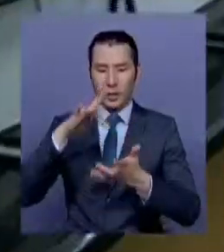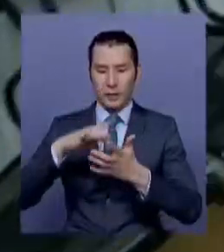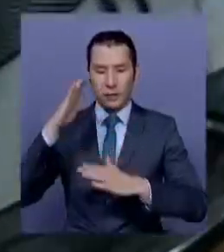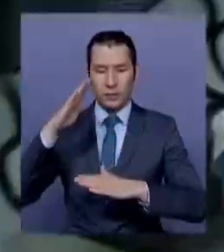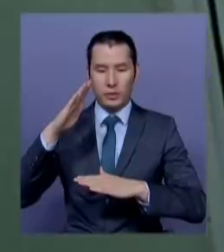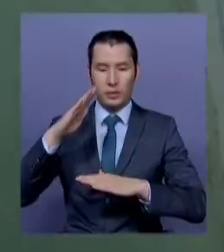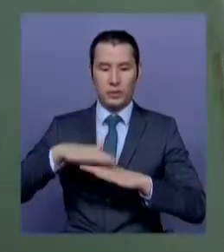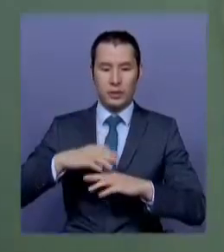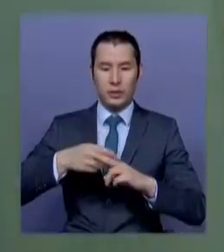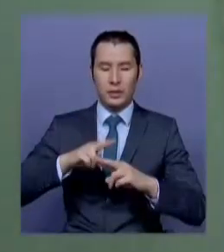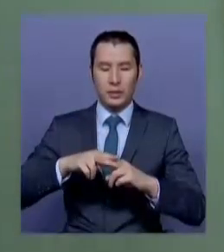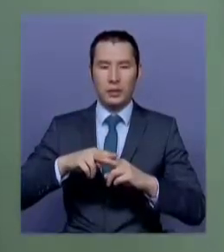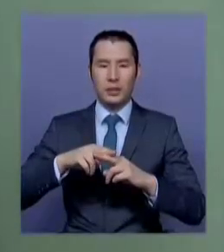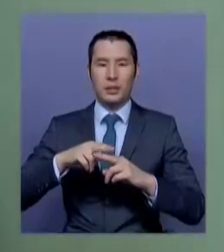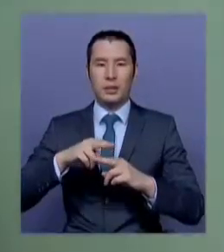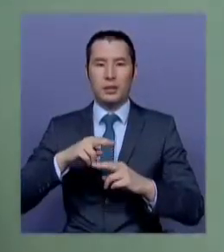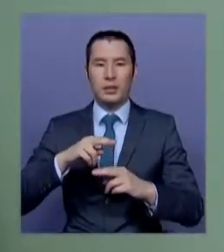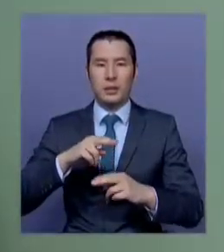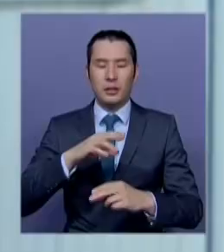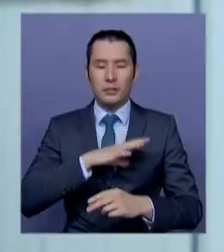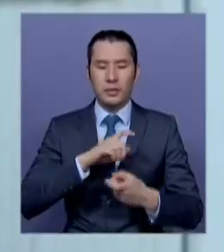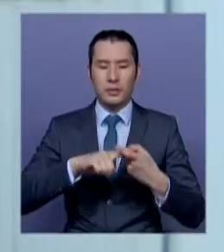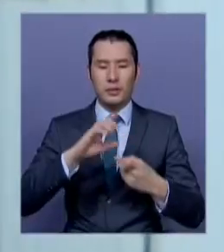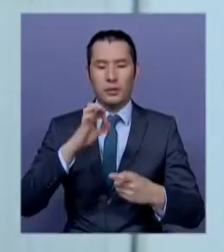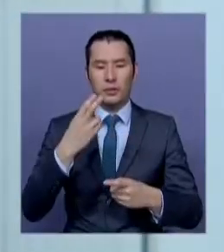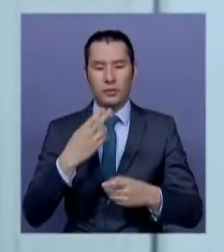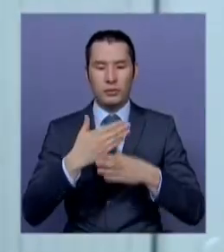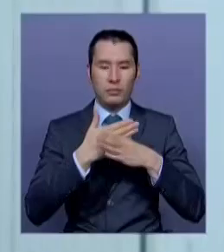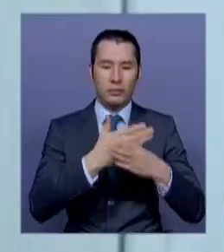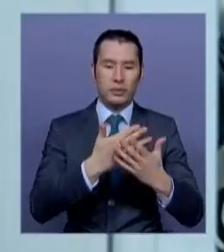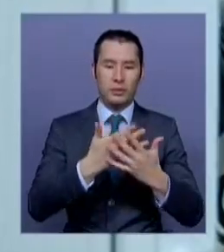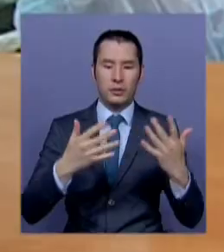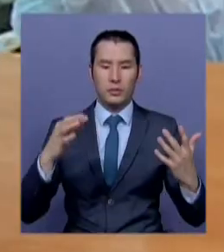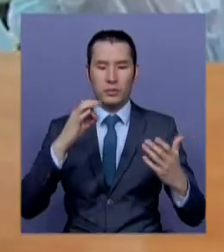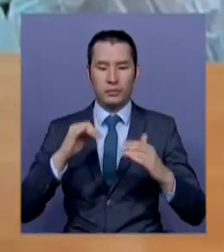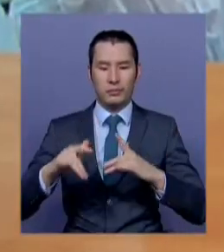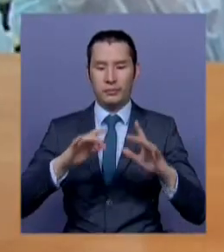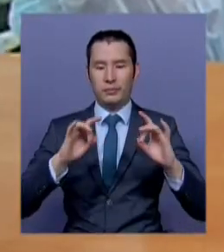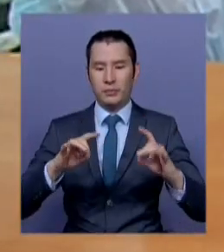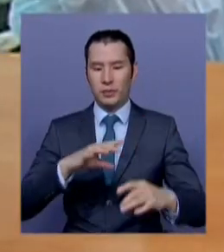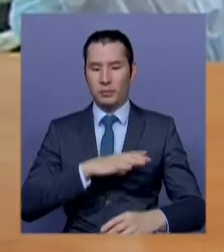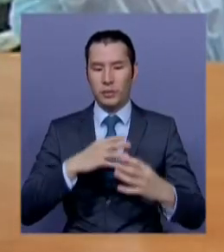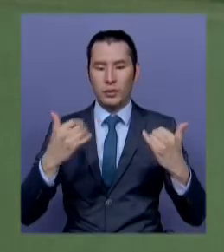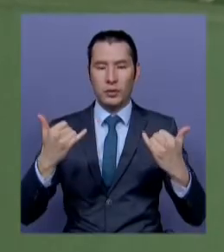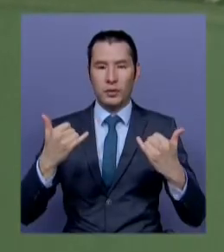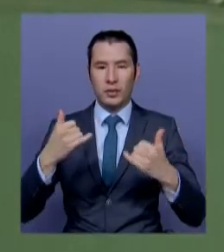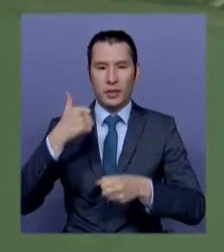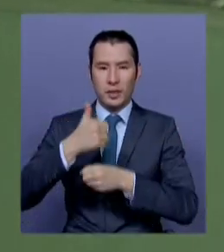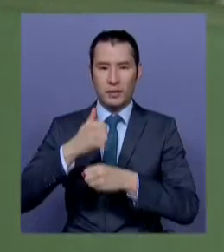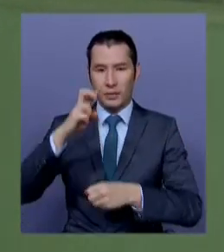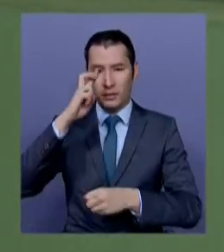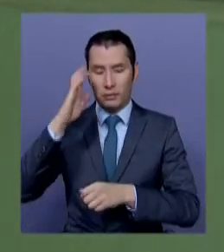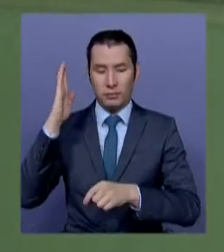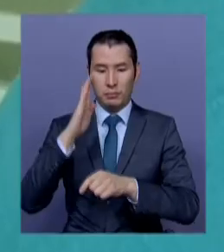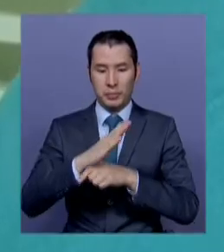медицина қызметкерлері мен тұрғындарға әлеуметтік қолдау көрсету шараларын айтты. Бүгінде мемлекет басшысының тапсырмасымен дәрігерлерді демеуге